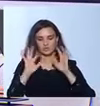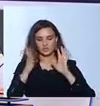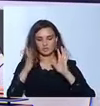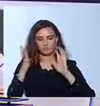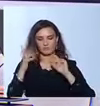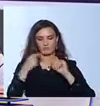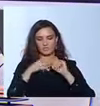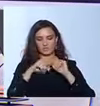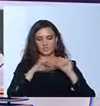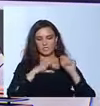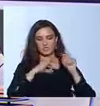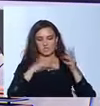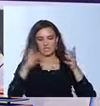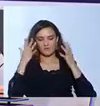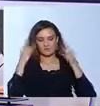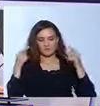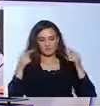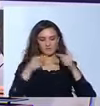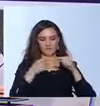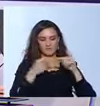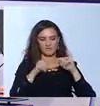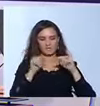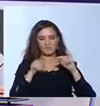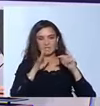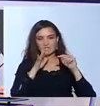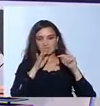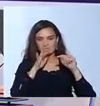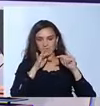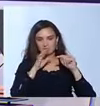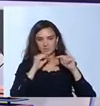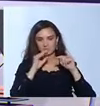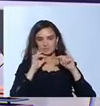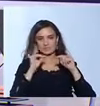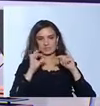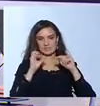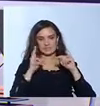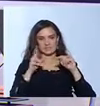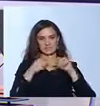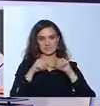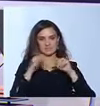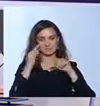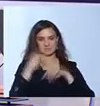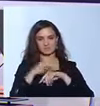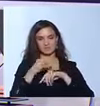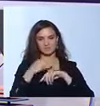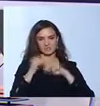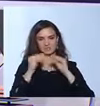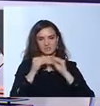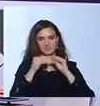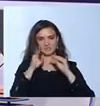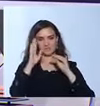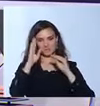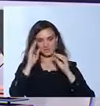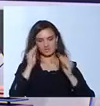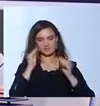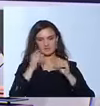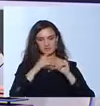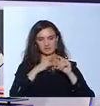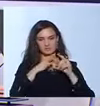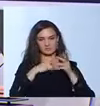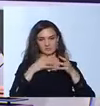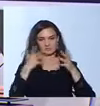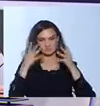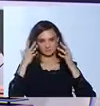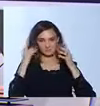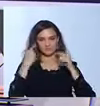შემთხვევაში გაჭაღარება ემთხვევა იმ ასაკს როდესაც რისკი თმისცვენის იგივე მამაკაცური ანდროგენული